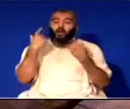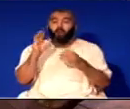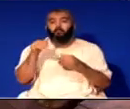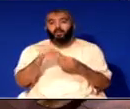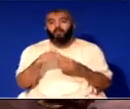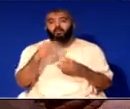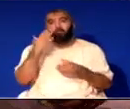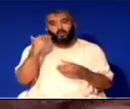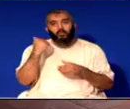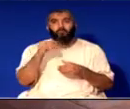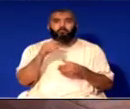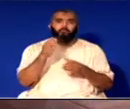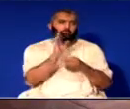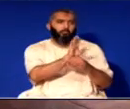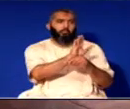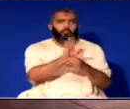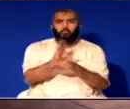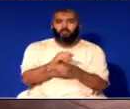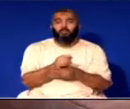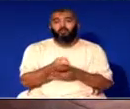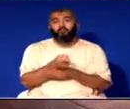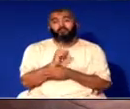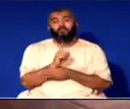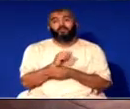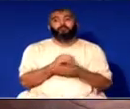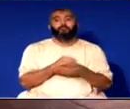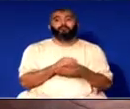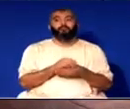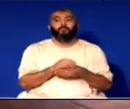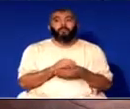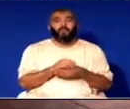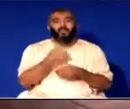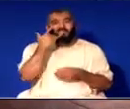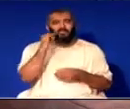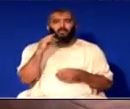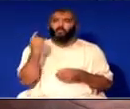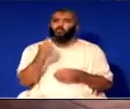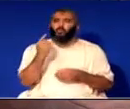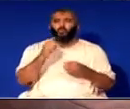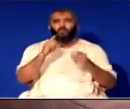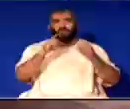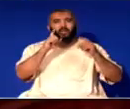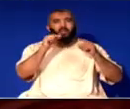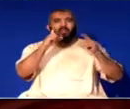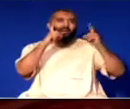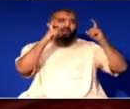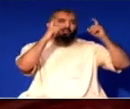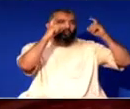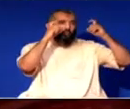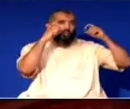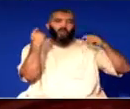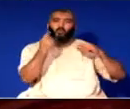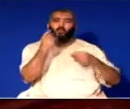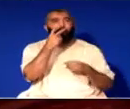الله يرحمه الى اخره. ولكن لما يبقى في بعض الاحيان لما نخلوه دائما قدامنا، وخاصه اذا كان خلينا قدامنا ودائما